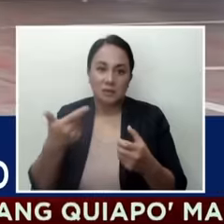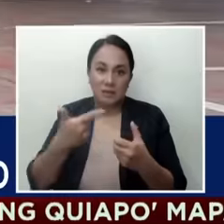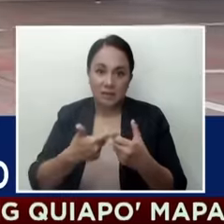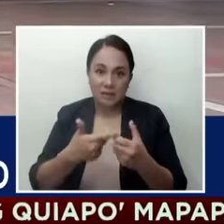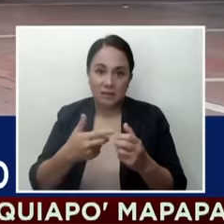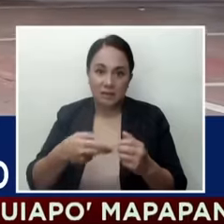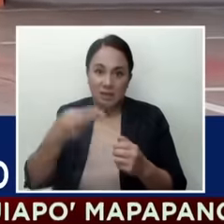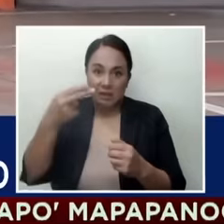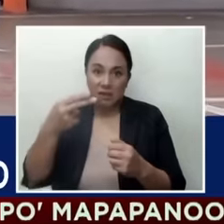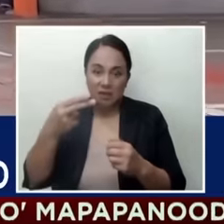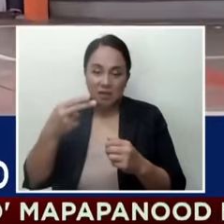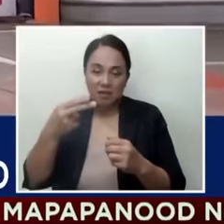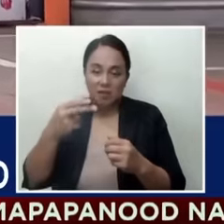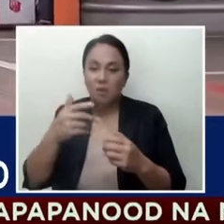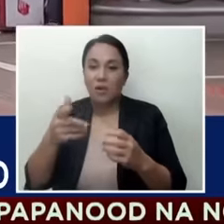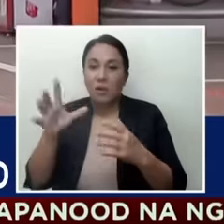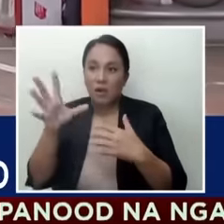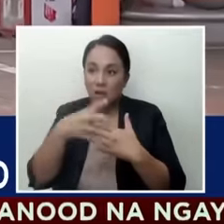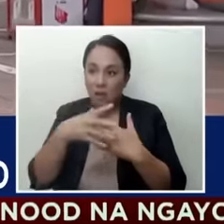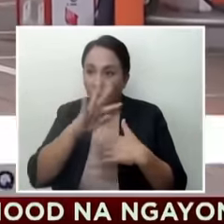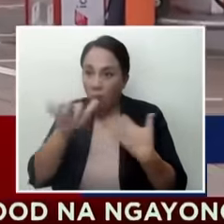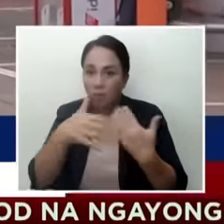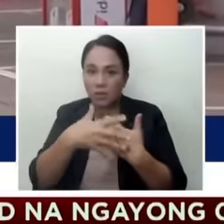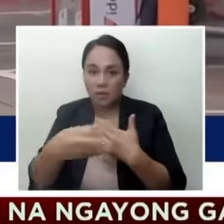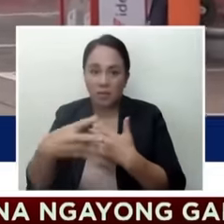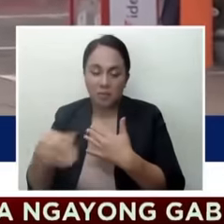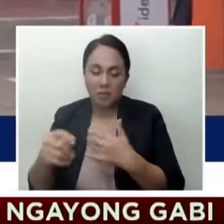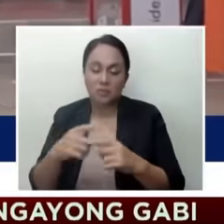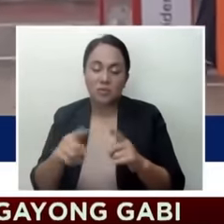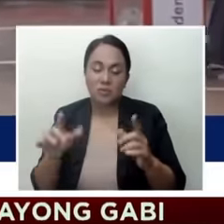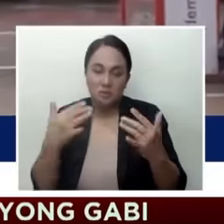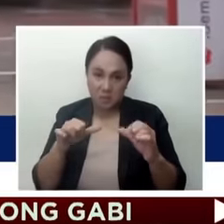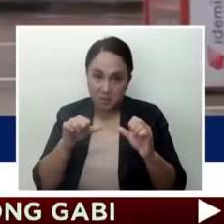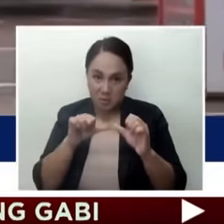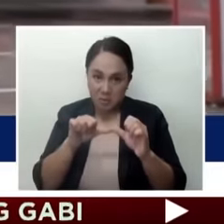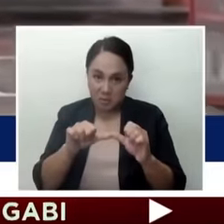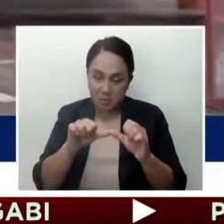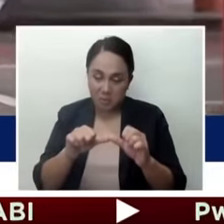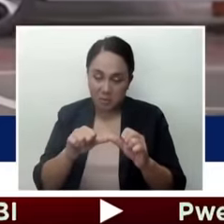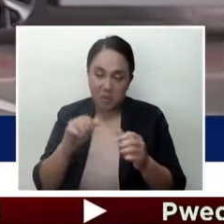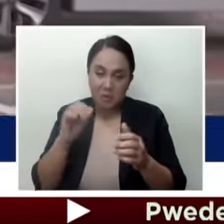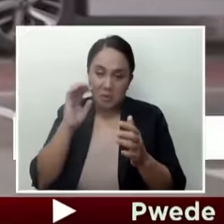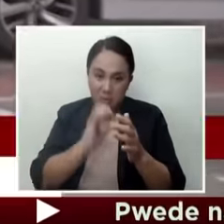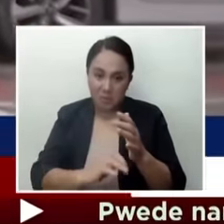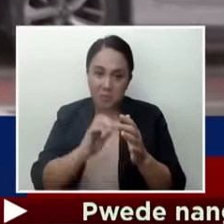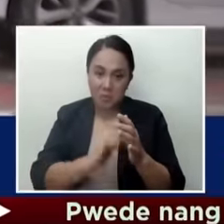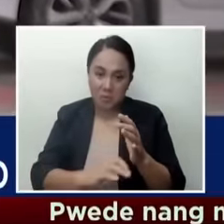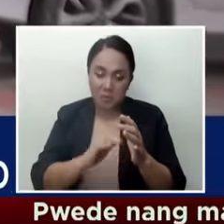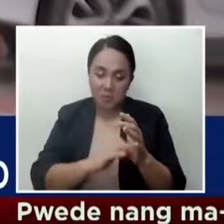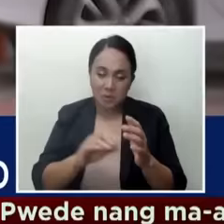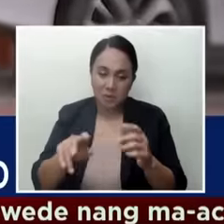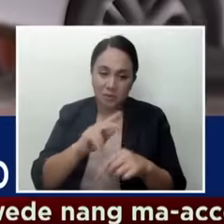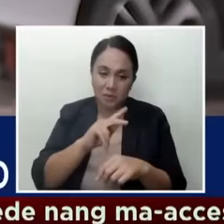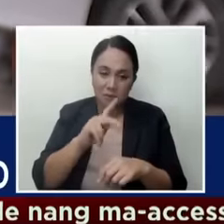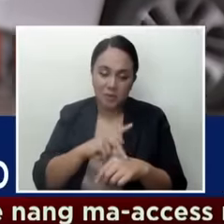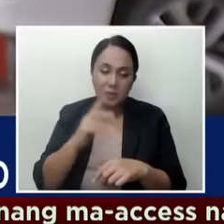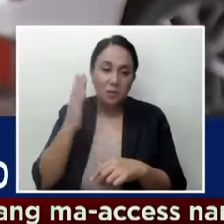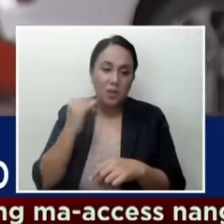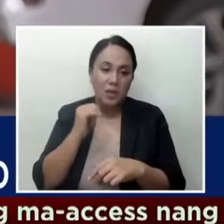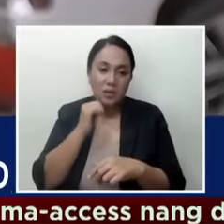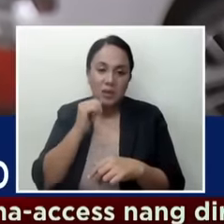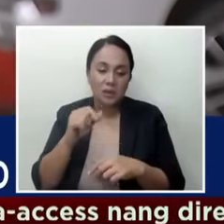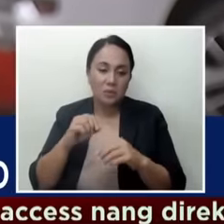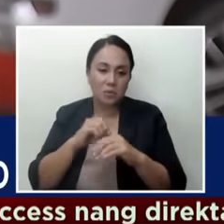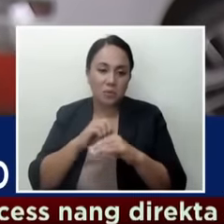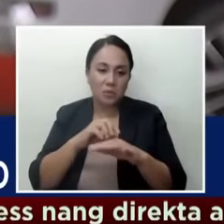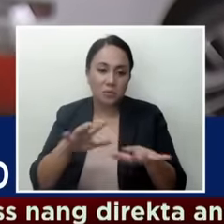tataas. Kaya ang tanong ngayon ay, magtutuloy-tuloy kaya ang rollback dito sa Pilipinas dahil hindi naman kumakalat